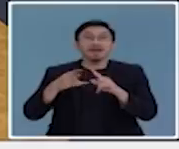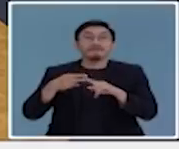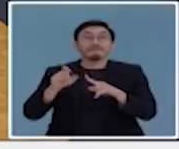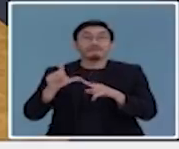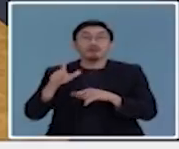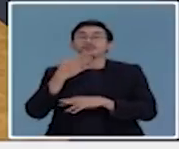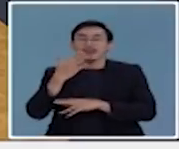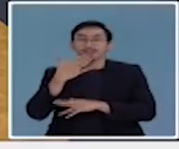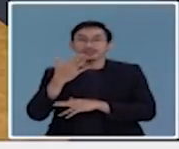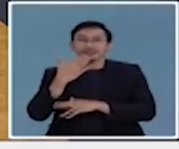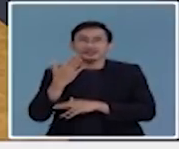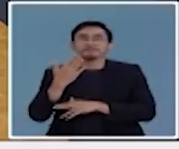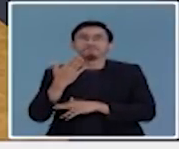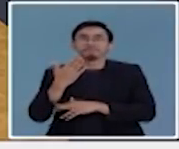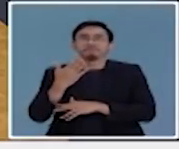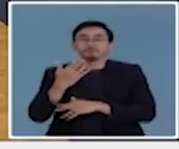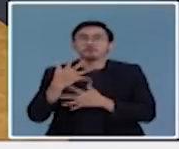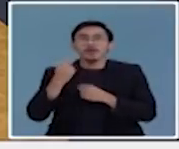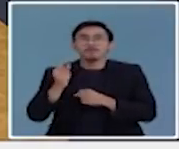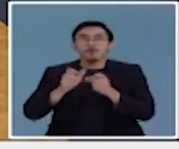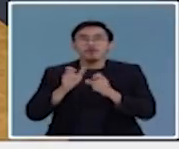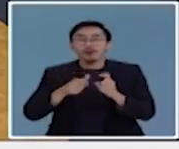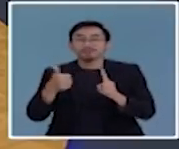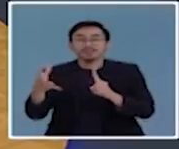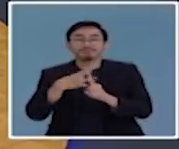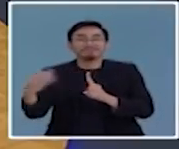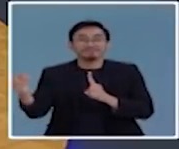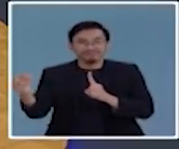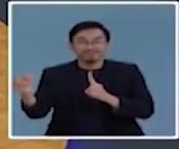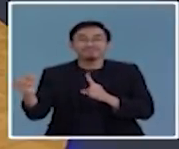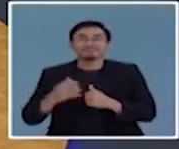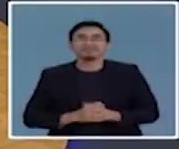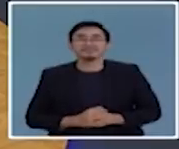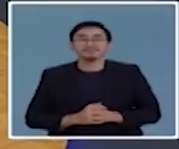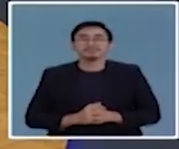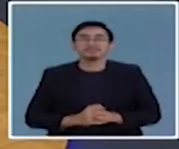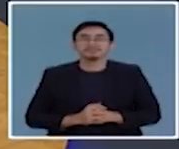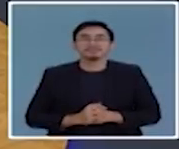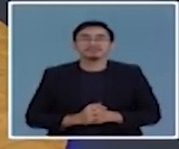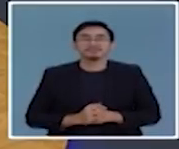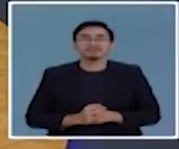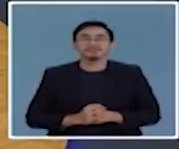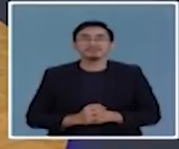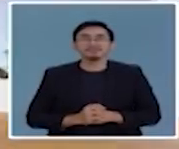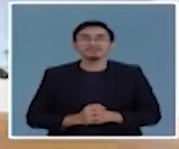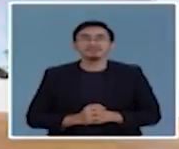semoga semangatnya ini juga bisa ditiru orang lain yang juga mungkin agak kesulitan untuk menempuh biaya pendidikan saat ini.